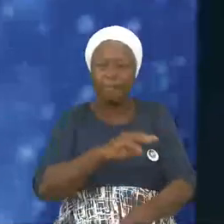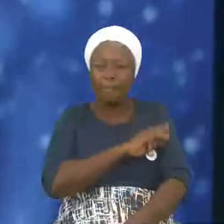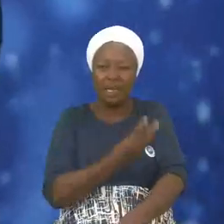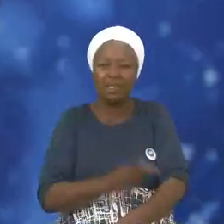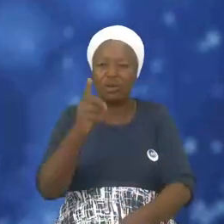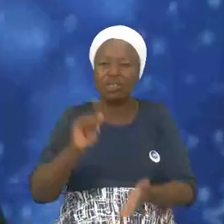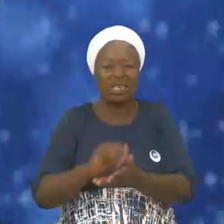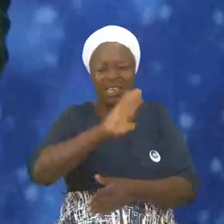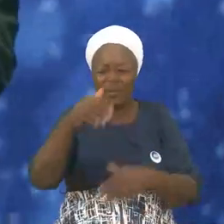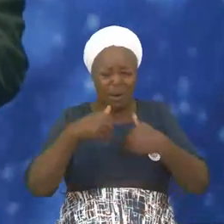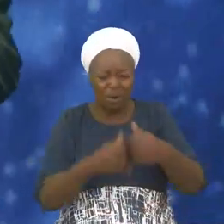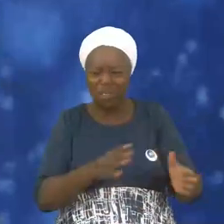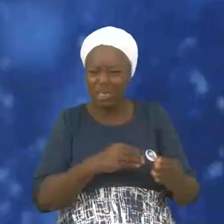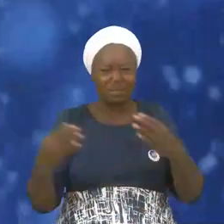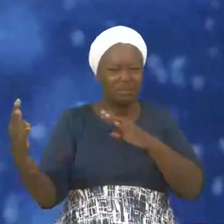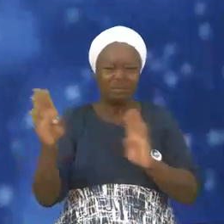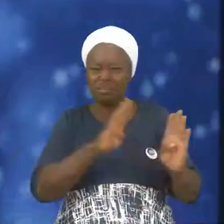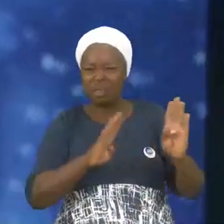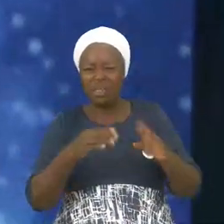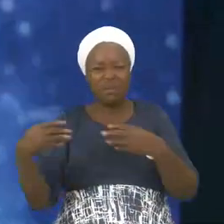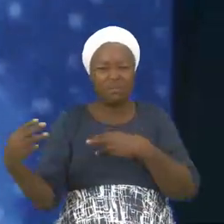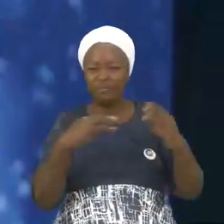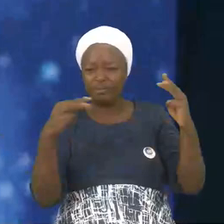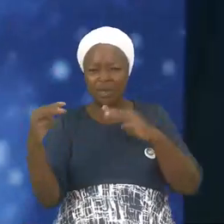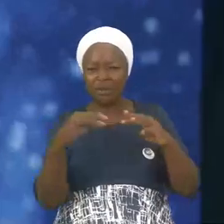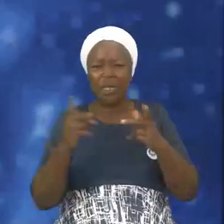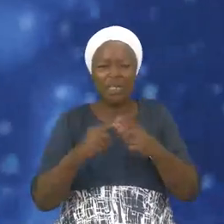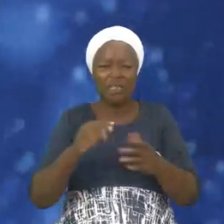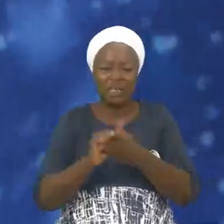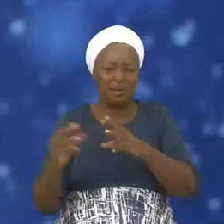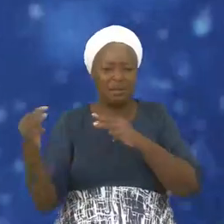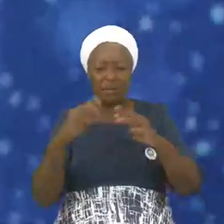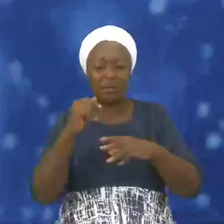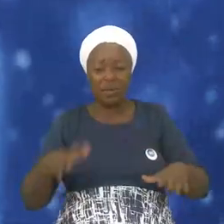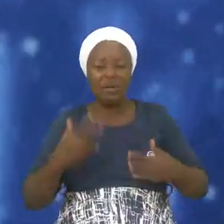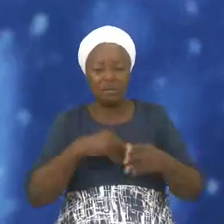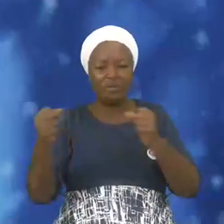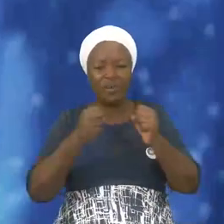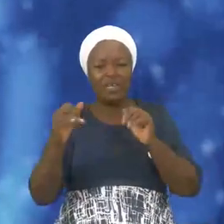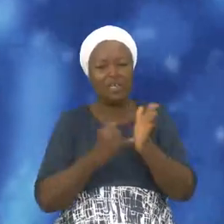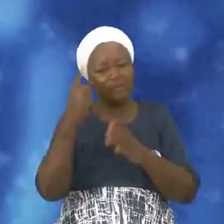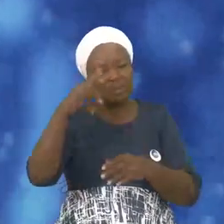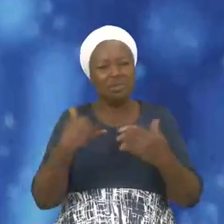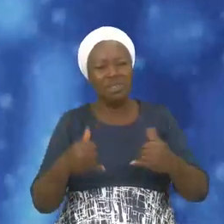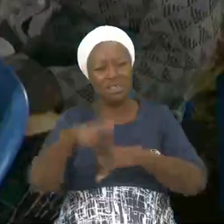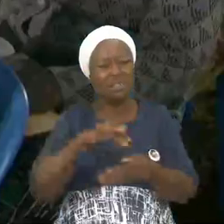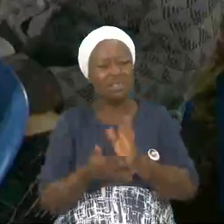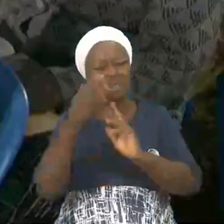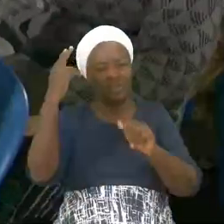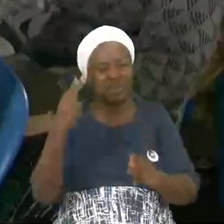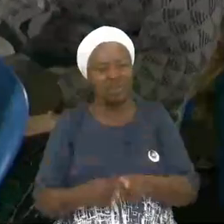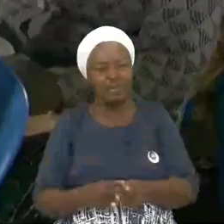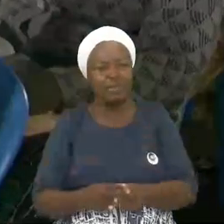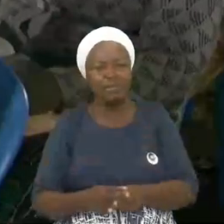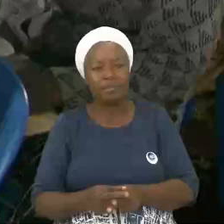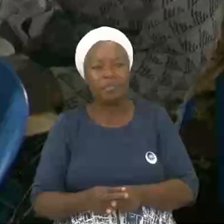Jésus. Dieu puissant qui n'a jamais perdu de combat. Le combat de ta vie, il combattra pour